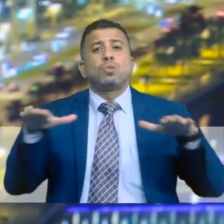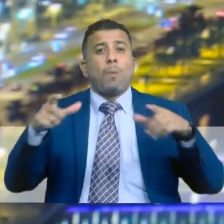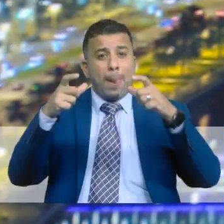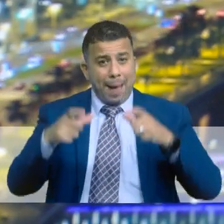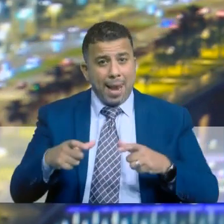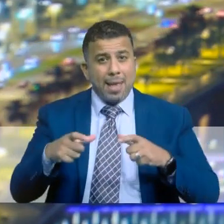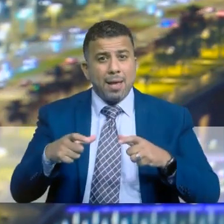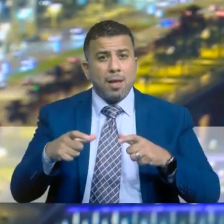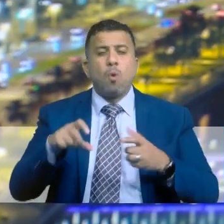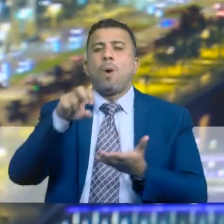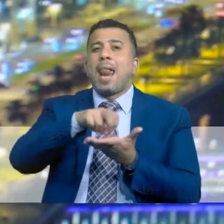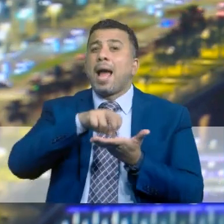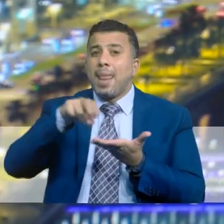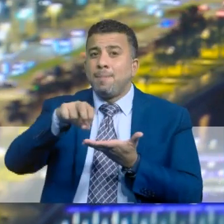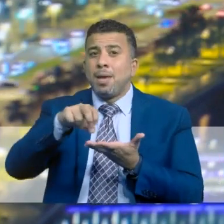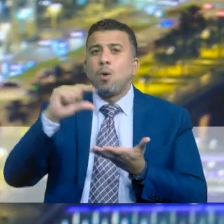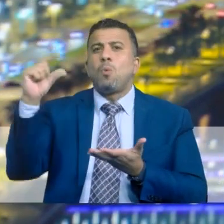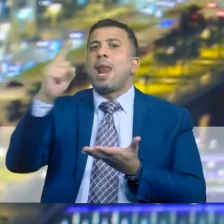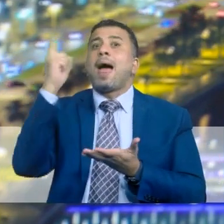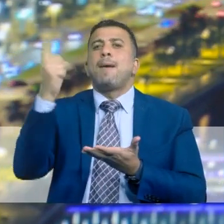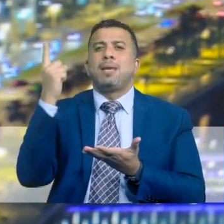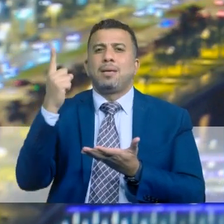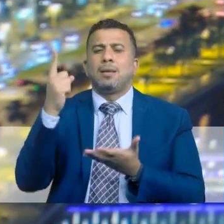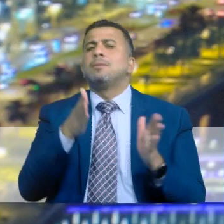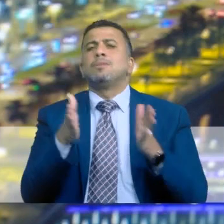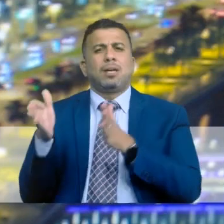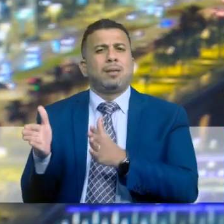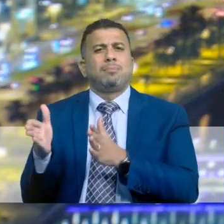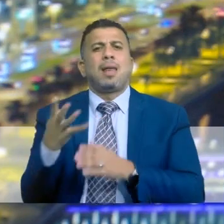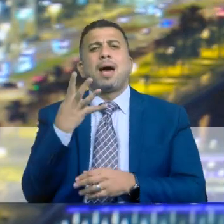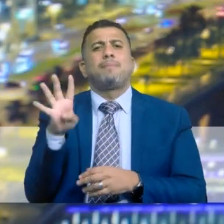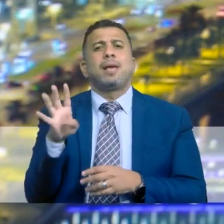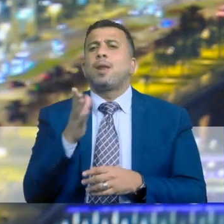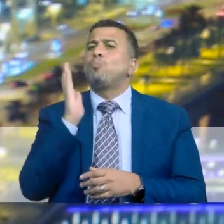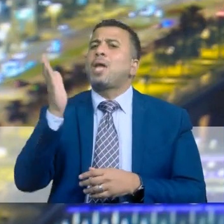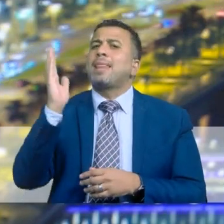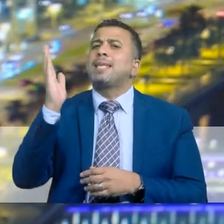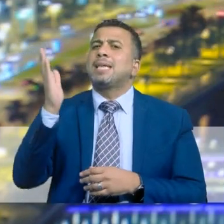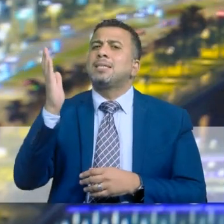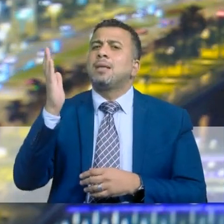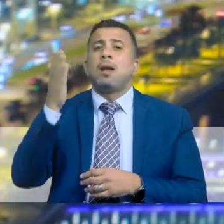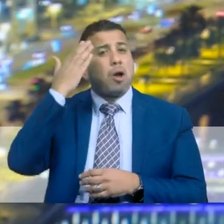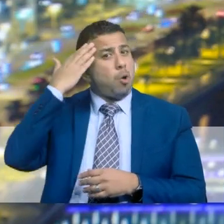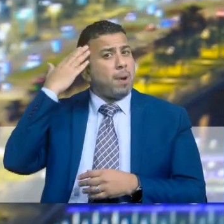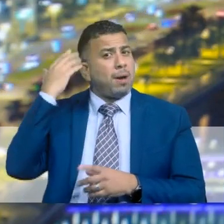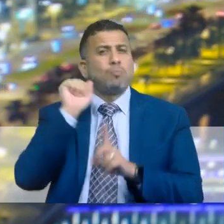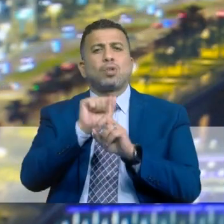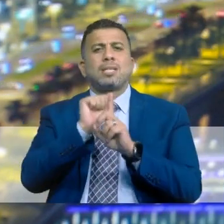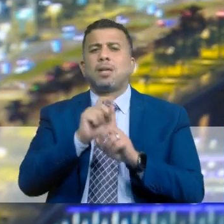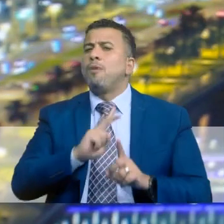الصحية على المستوى المحلي والإقليمي والعالمي، إلى جانب أكثر من 40 متحدثا من أبرز